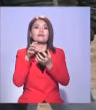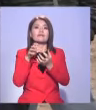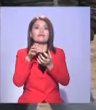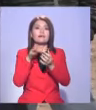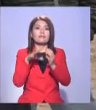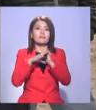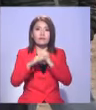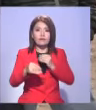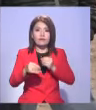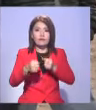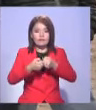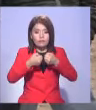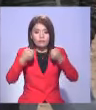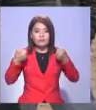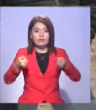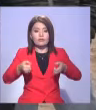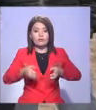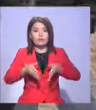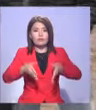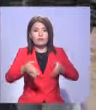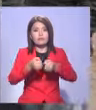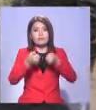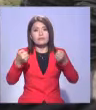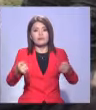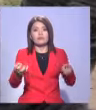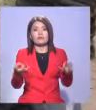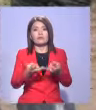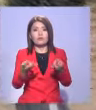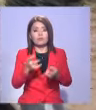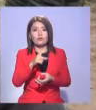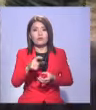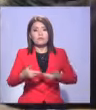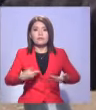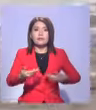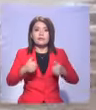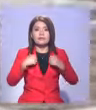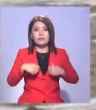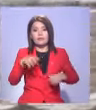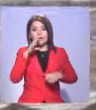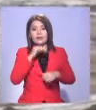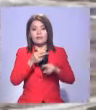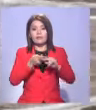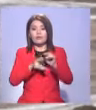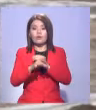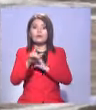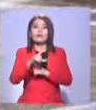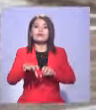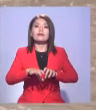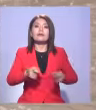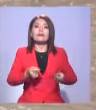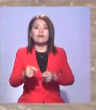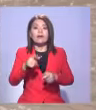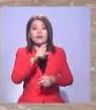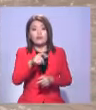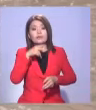бір-екі машинаға кеңейтіп жасау керек. Шебен күтіп па, хотя бы біз адам баласы жүретін қып жасап беру керек. Қалалық әкімдік өкілдері тұрғындардың